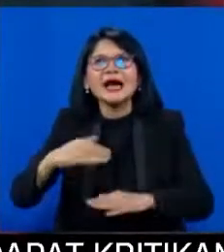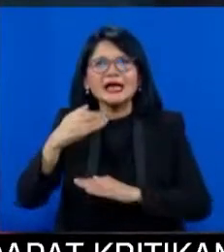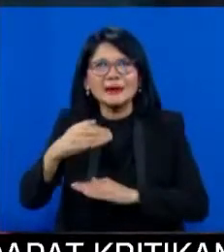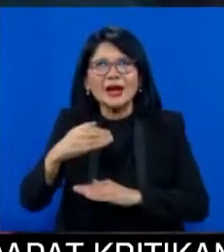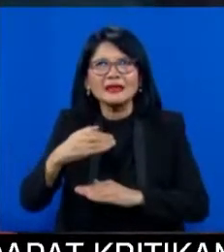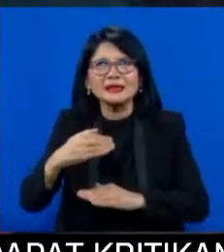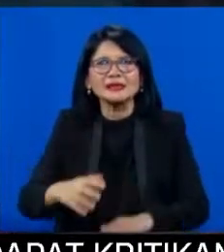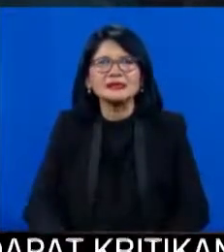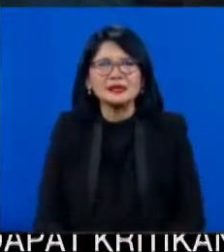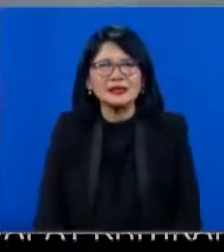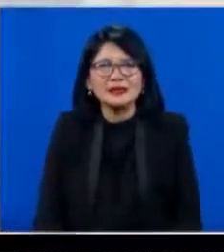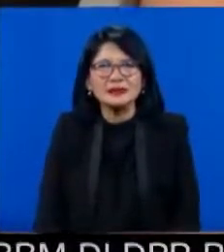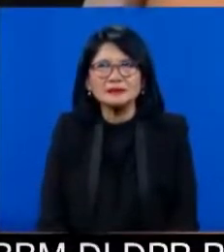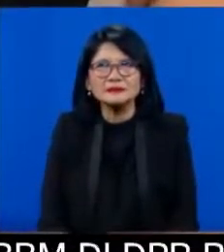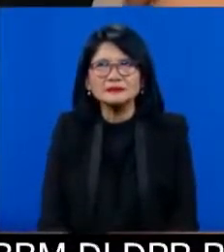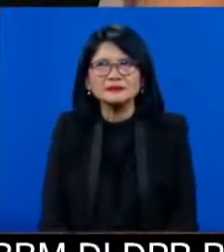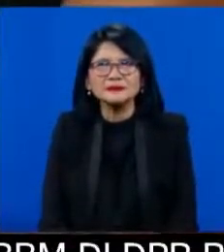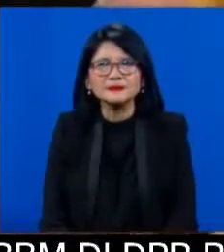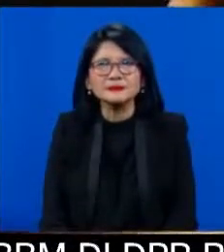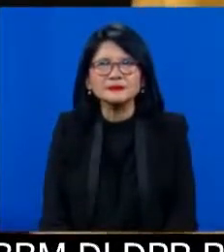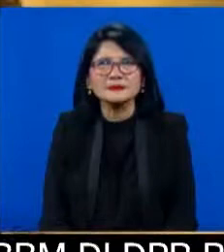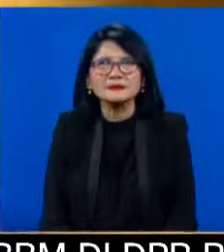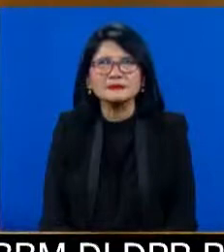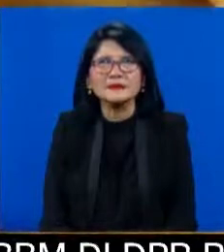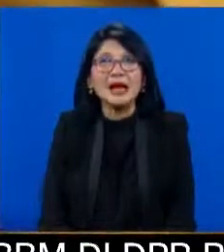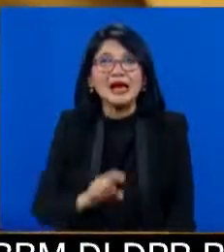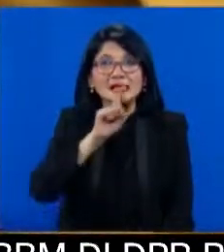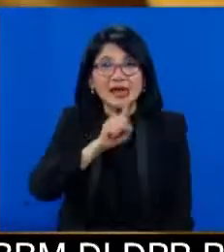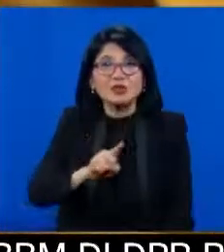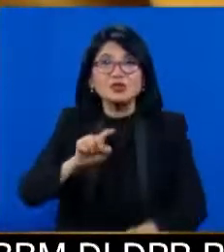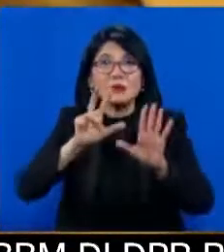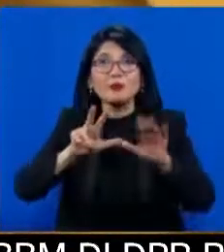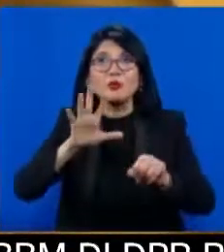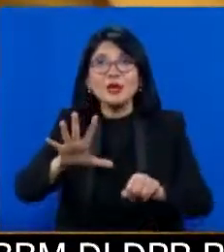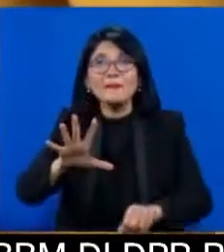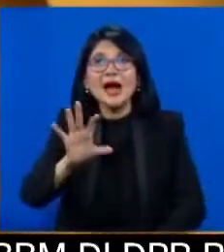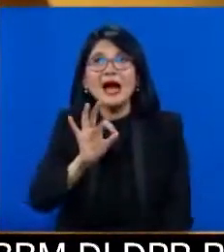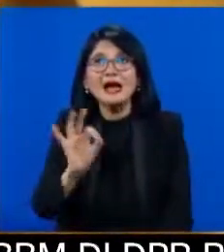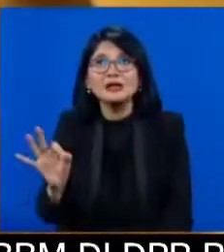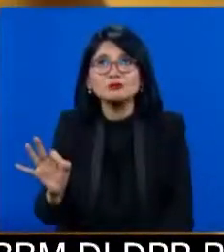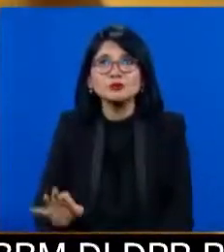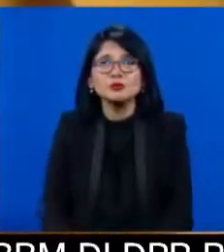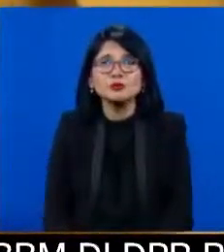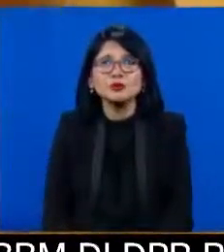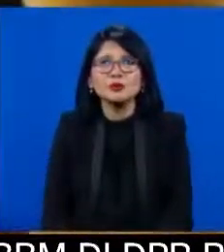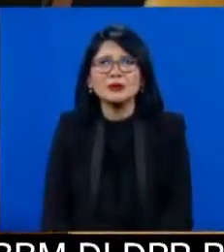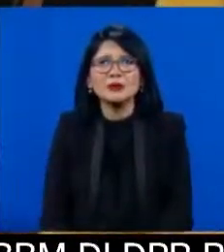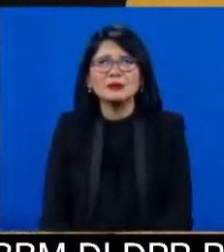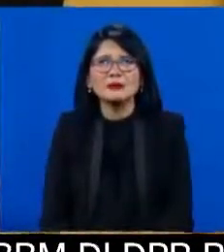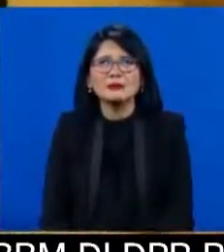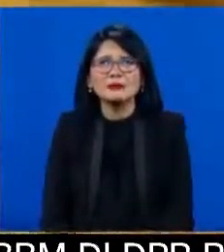Kenapa 40.000? Hah? 195. Satu orang? Iya, maunya